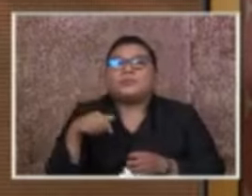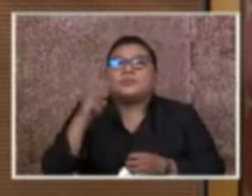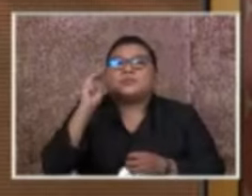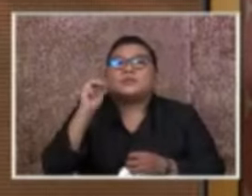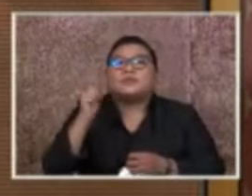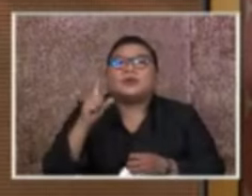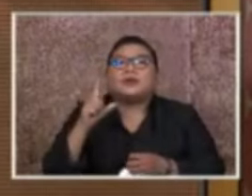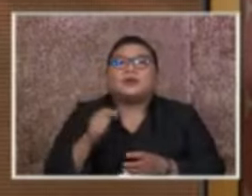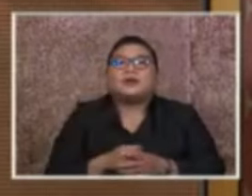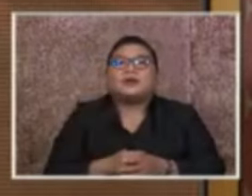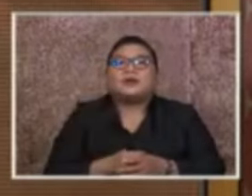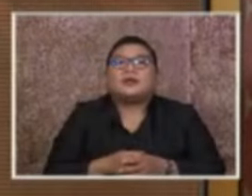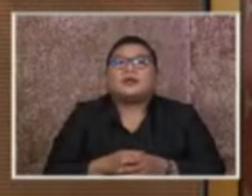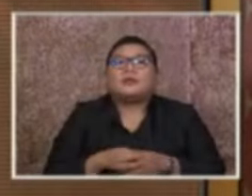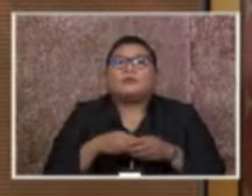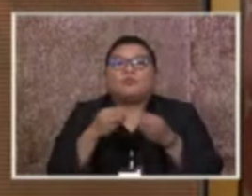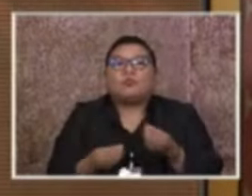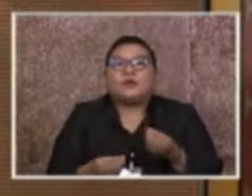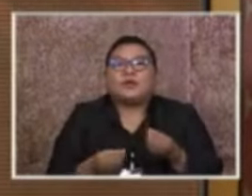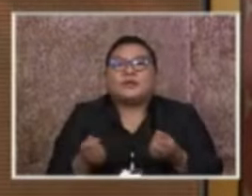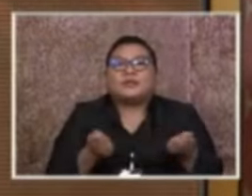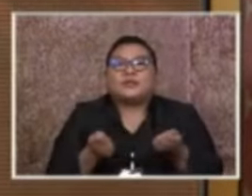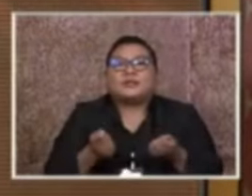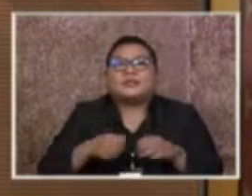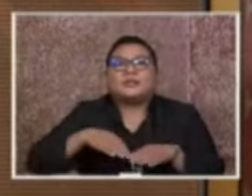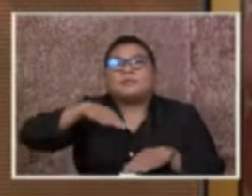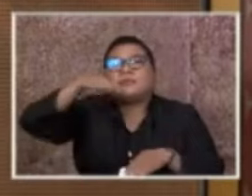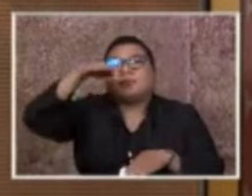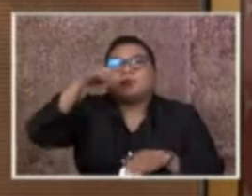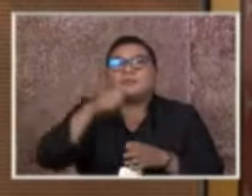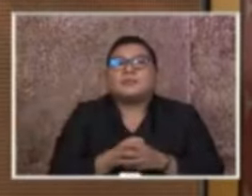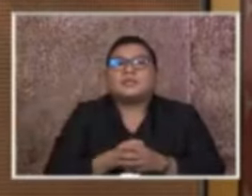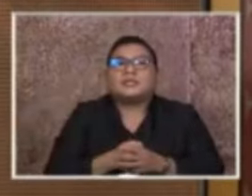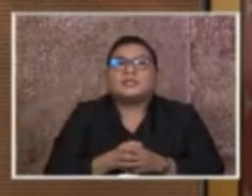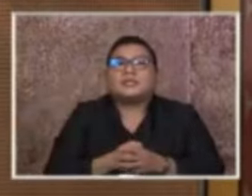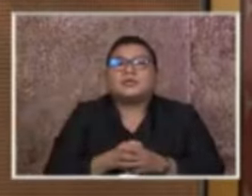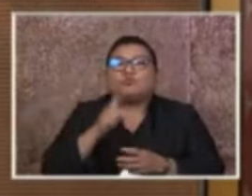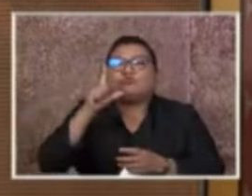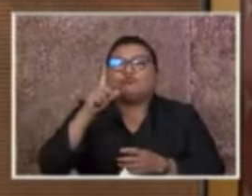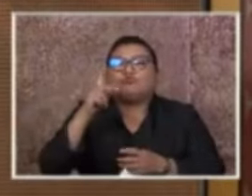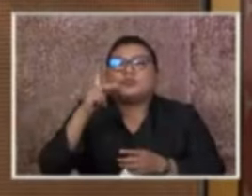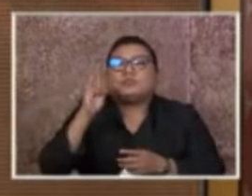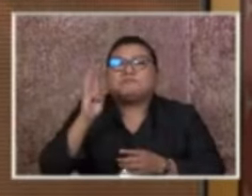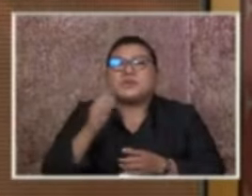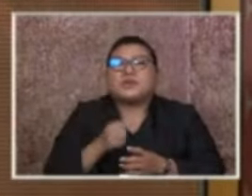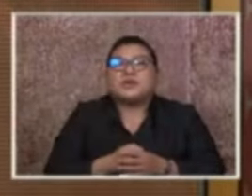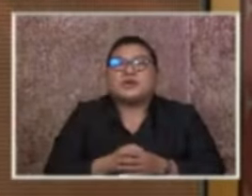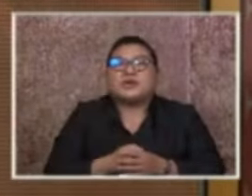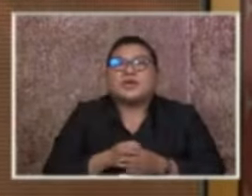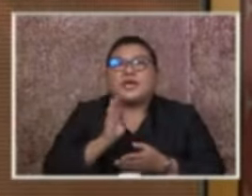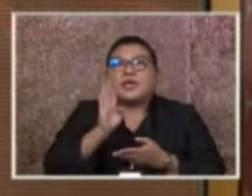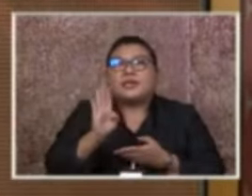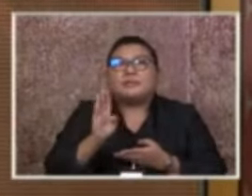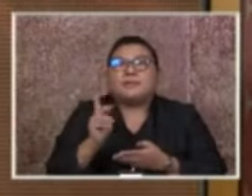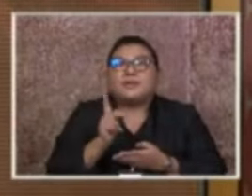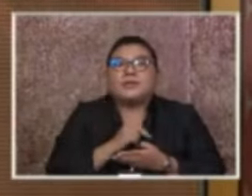para pengangkut truk trak itu agar tidak melebihi daripada tujuh kipik jadi dengan demikian kita ke depan bisa